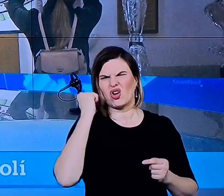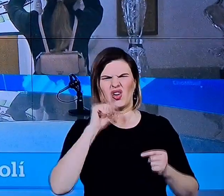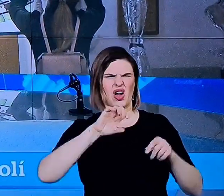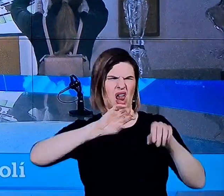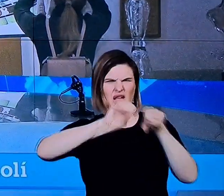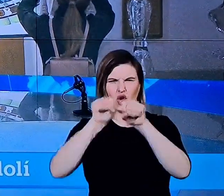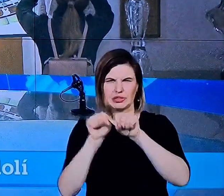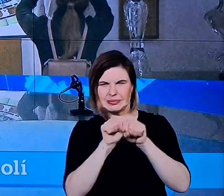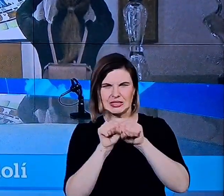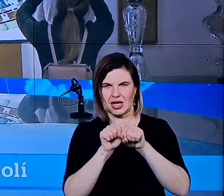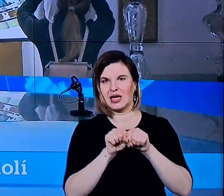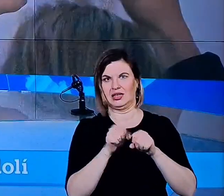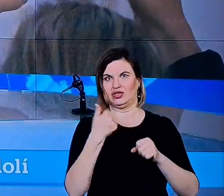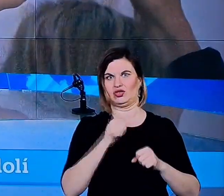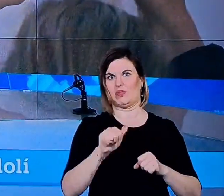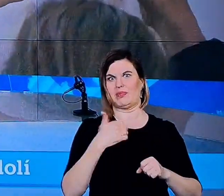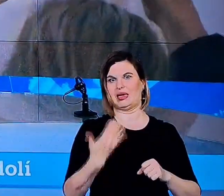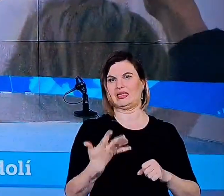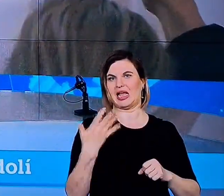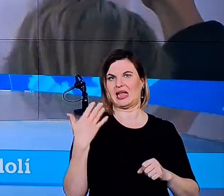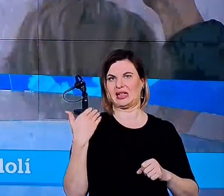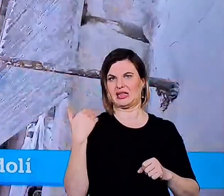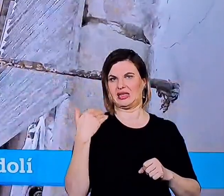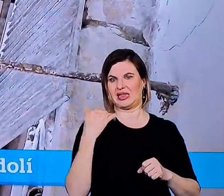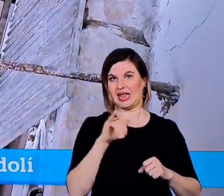pracovali spolu s restaurátory 8 měsíců.